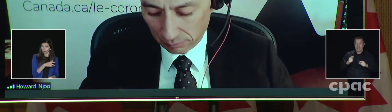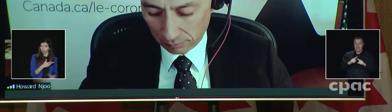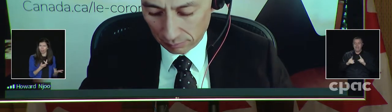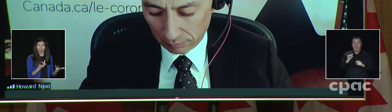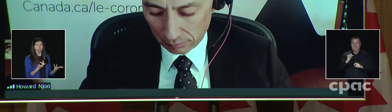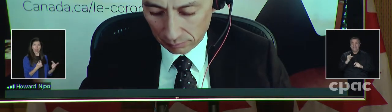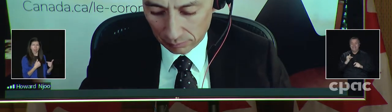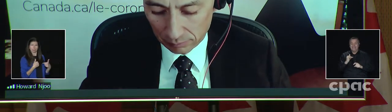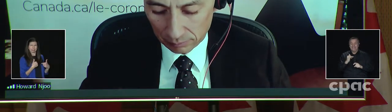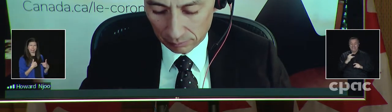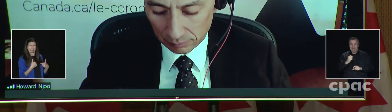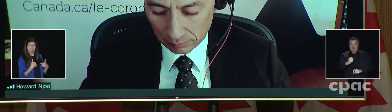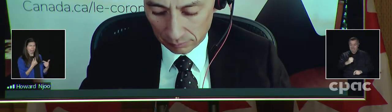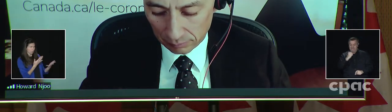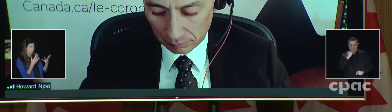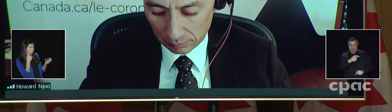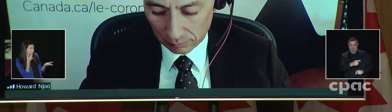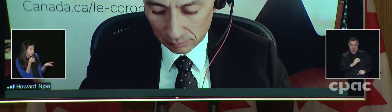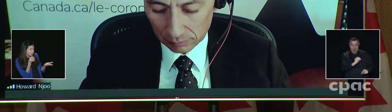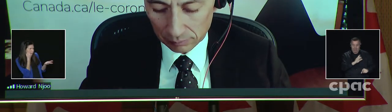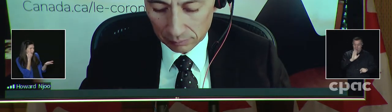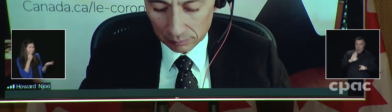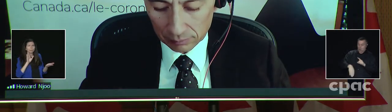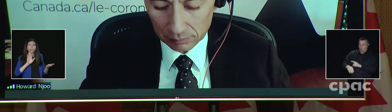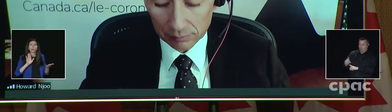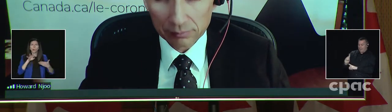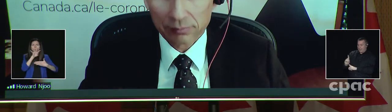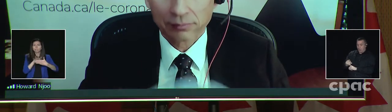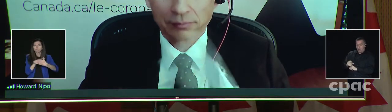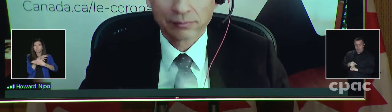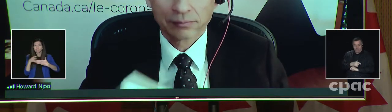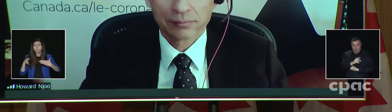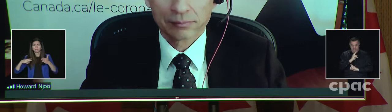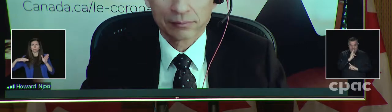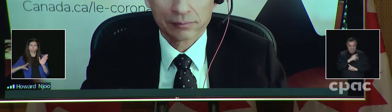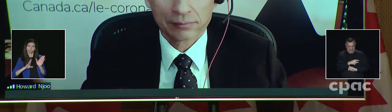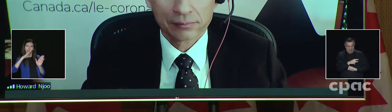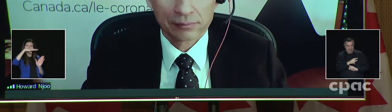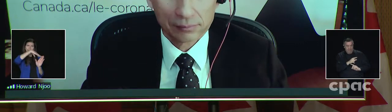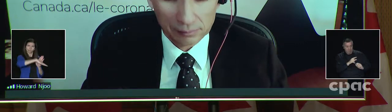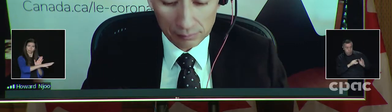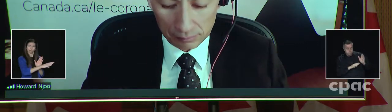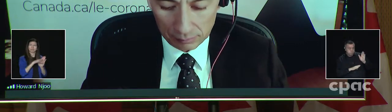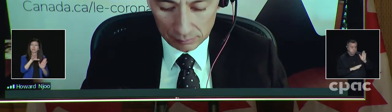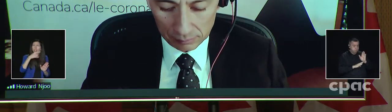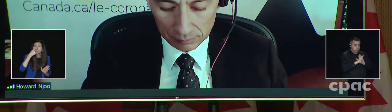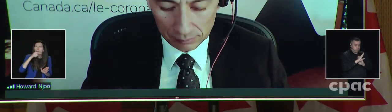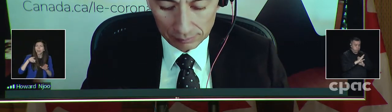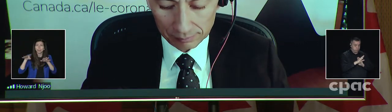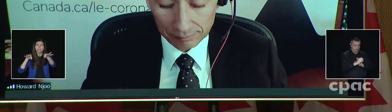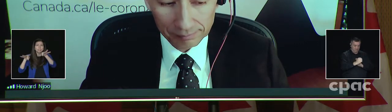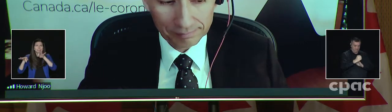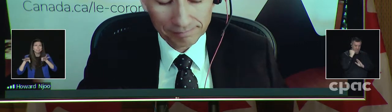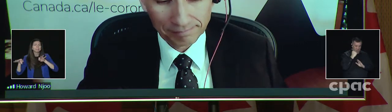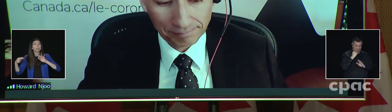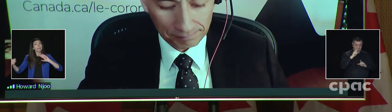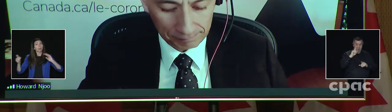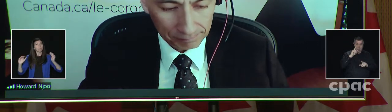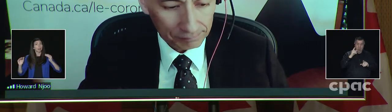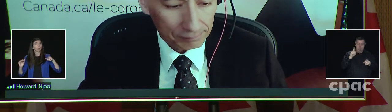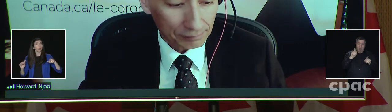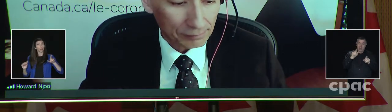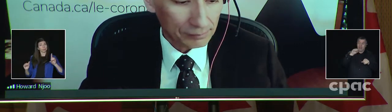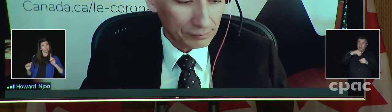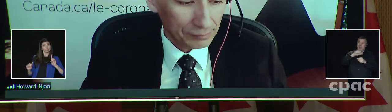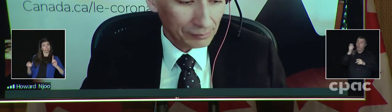ça devient prédominant Omicron par rapport à Delta? Est-ce que ça va être réellement des hausses de cas beaucoup plus prononcées comme on voit dans les autres provinces ou